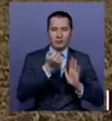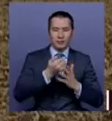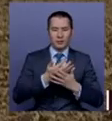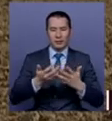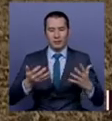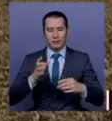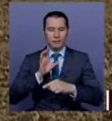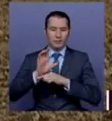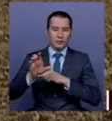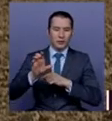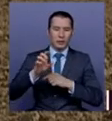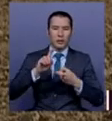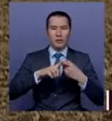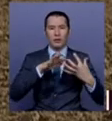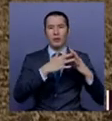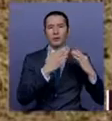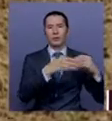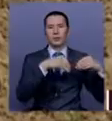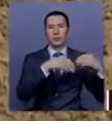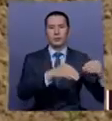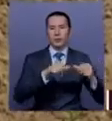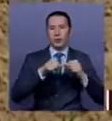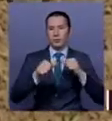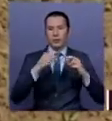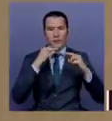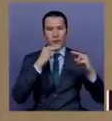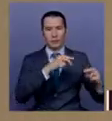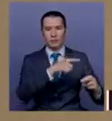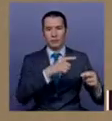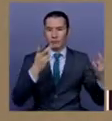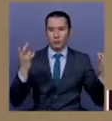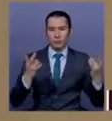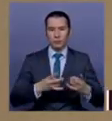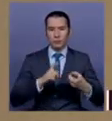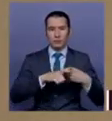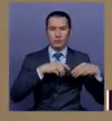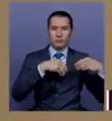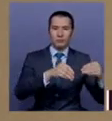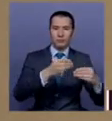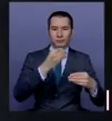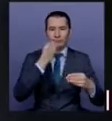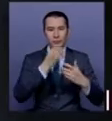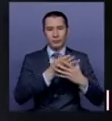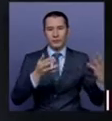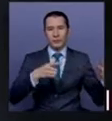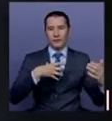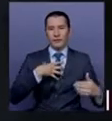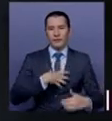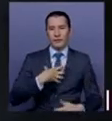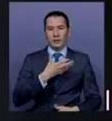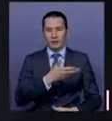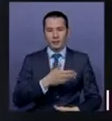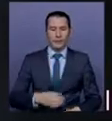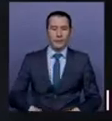алынбақ. Сондай-ақ ауыл шаруашылығына ерекше басымдық беріледі. Үкіметке Атамекен ұлттық кәсіпкерлік палатасымен бірлесіп, бірнеше